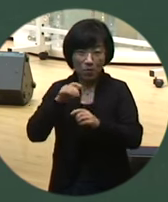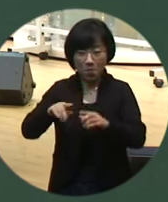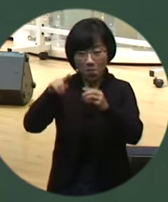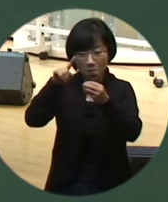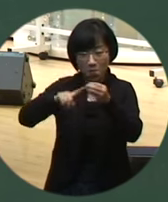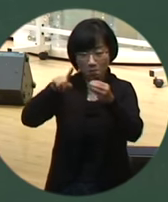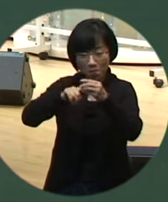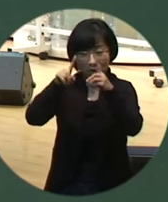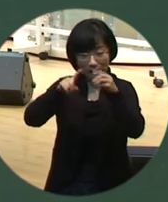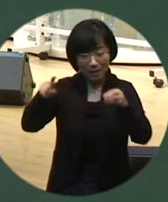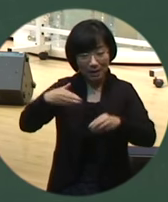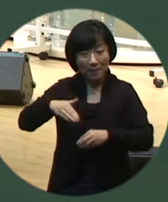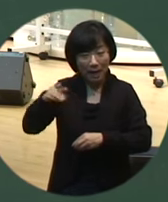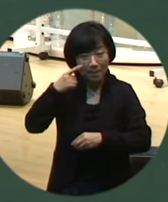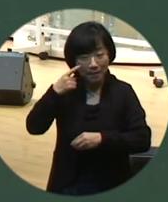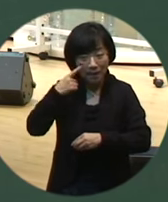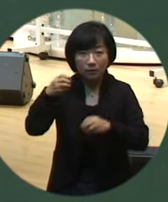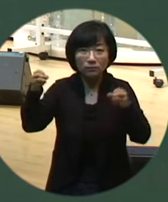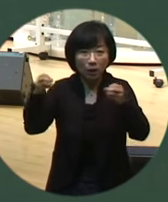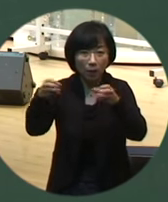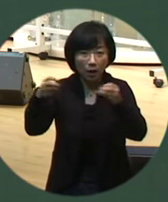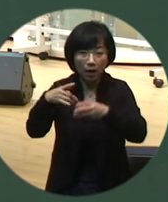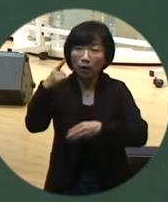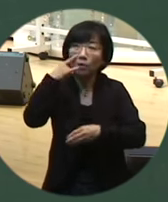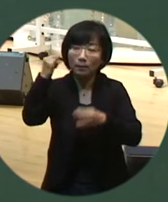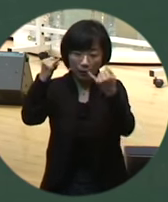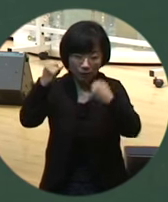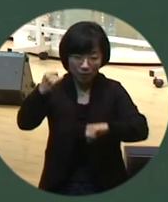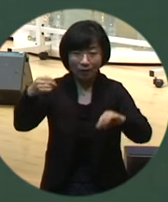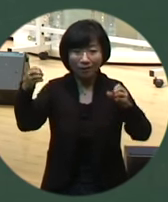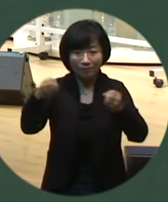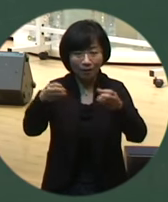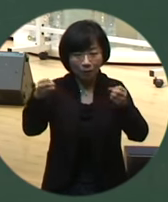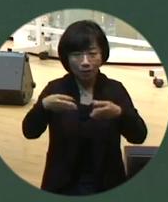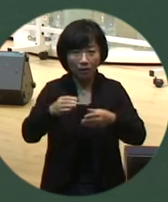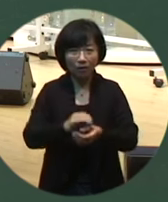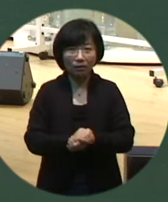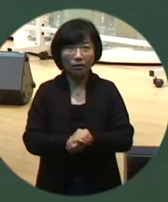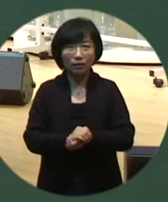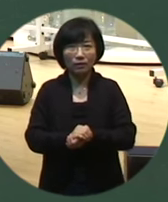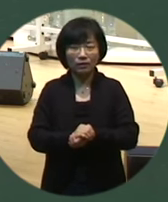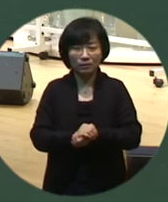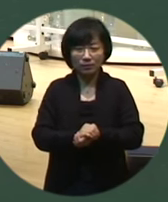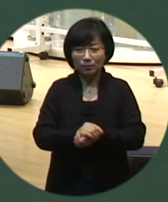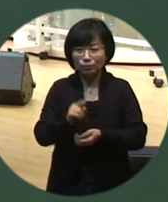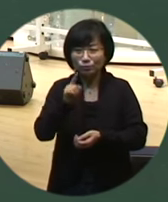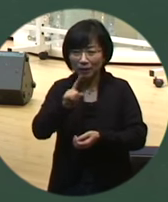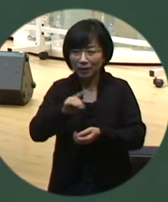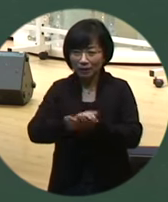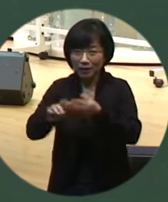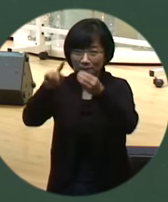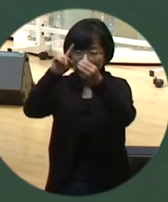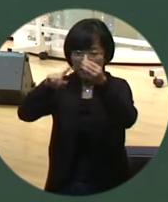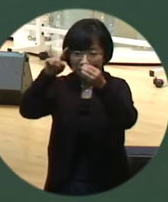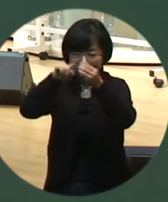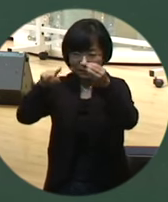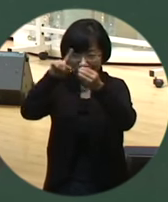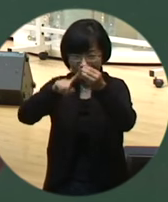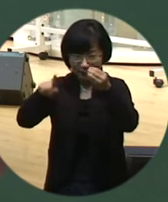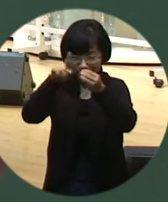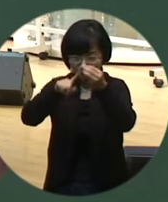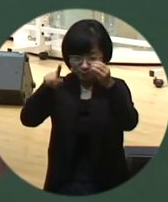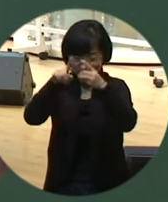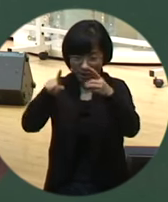upon the name of her son, her deceased son. She said, let's pray for that son. 절에 갔다 그 아들한테 간단 말은 말하자면 이제 예수 안 믿는단